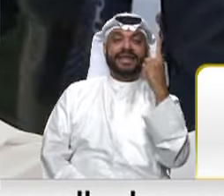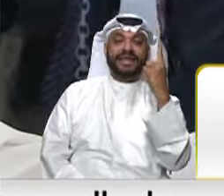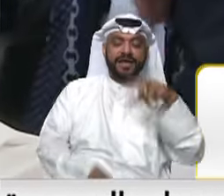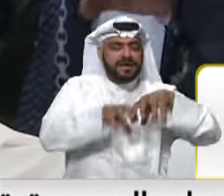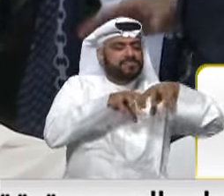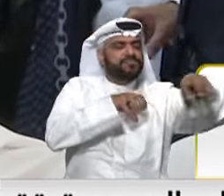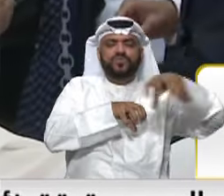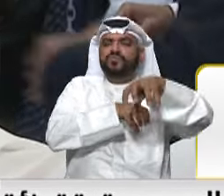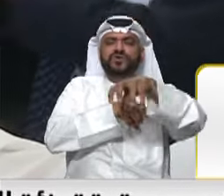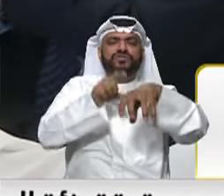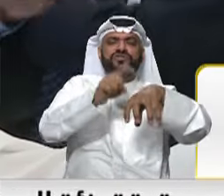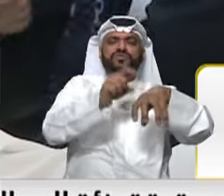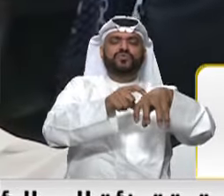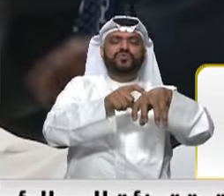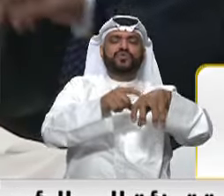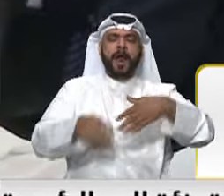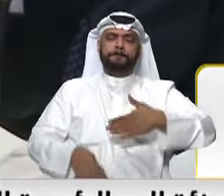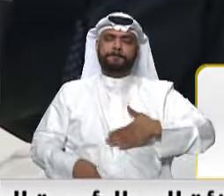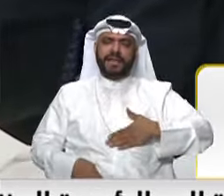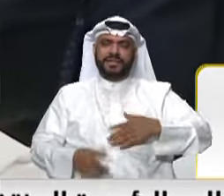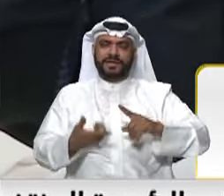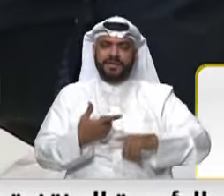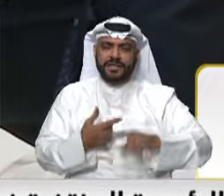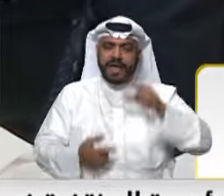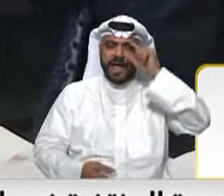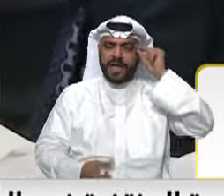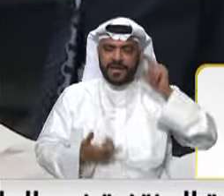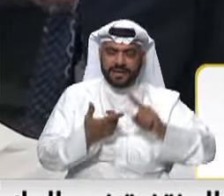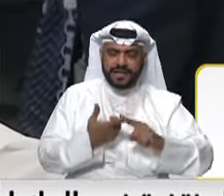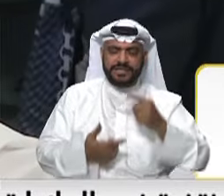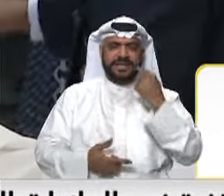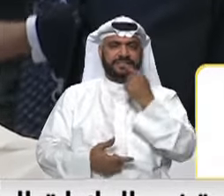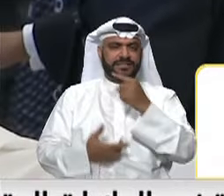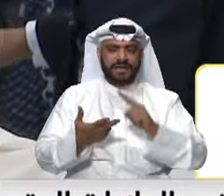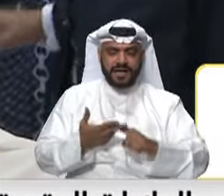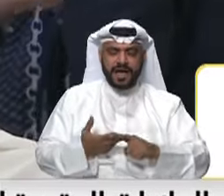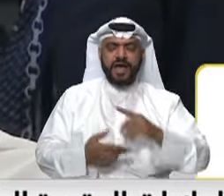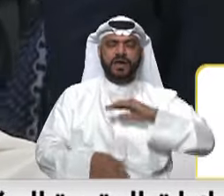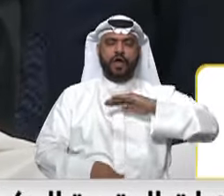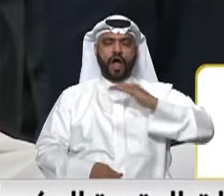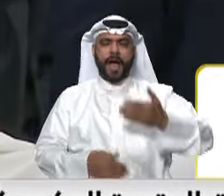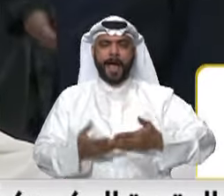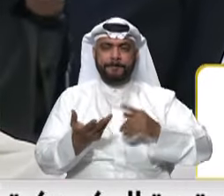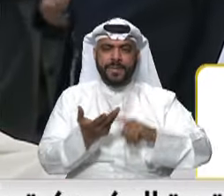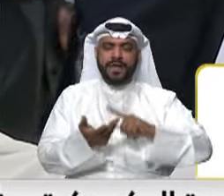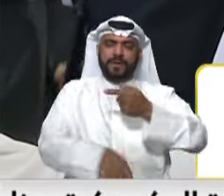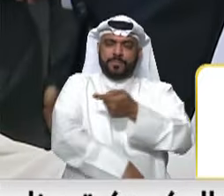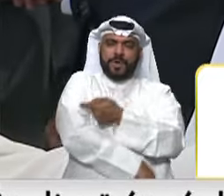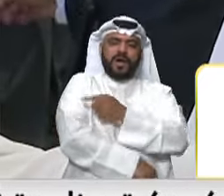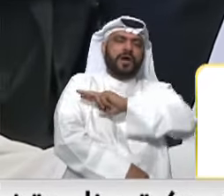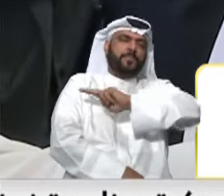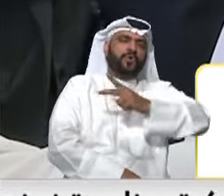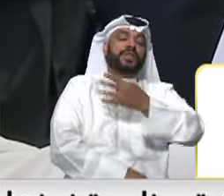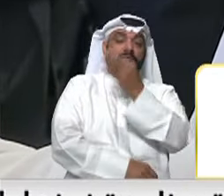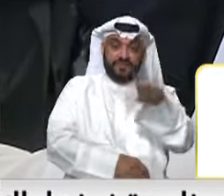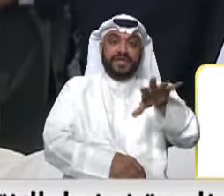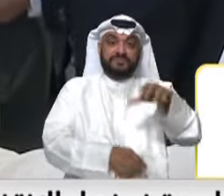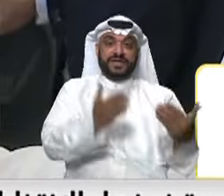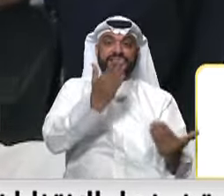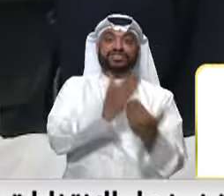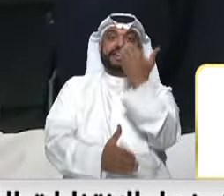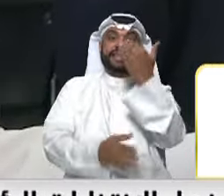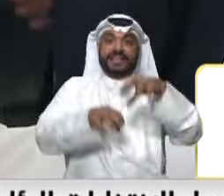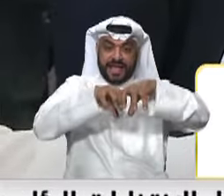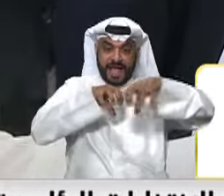العامة، فيها أكثر من 24 صيدلية أو عيادة، كذلك عيادات التخصصية وهي لأول مرة تفتح في